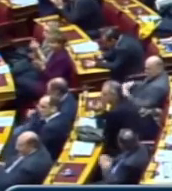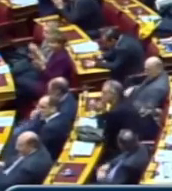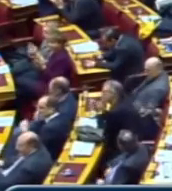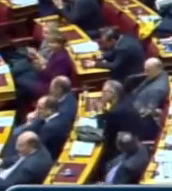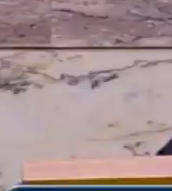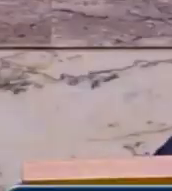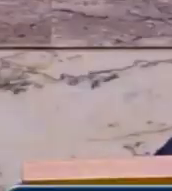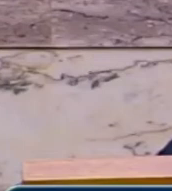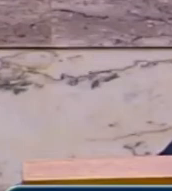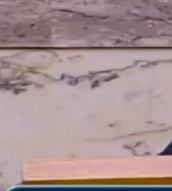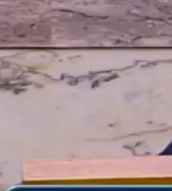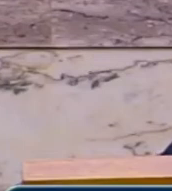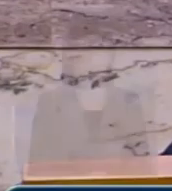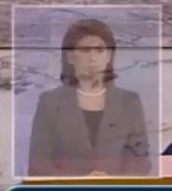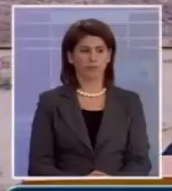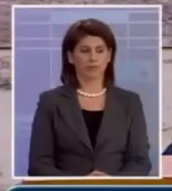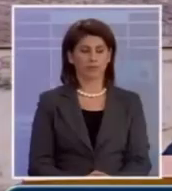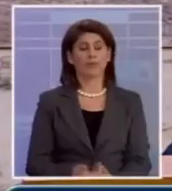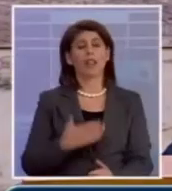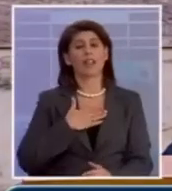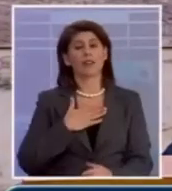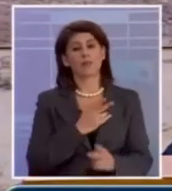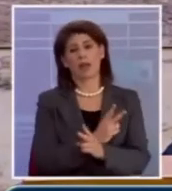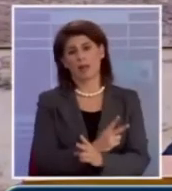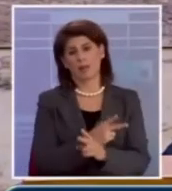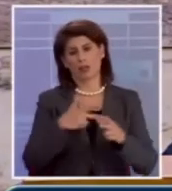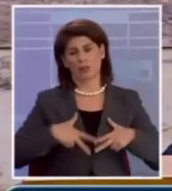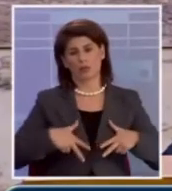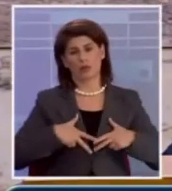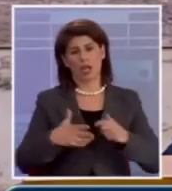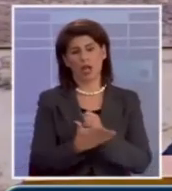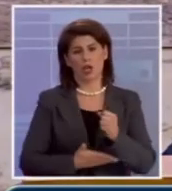Ευχαριστούμε τον αναπληρωτή Υπουργό Αγροτικής Ανάπτυξης.